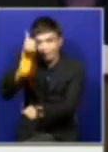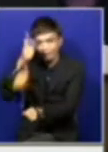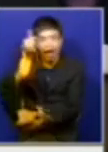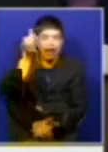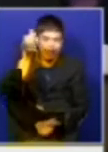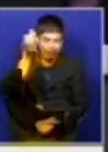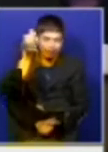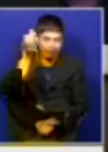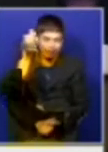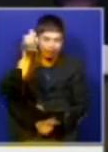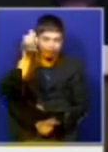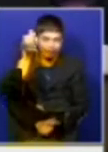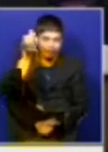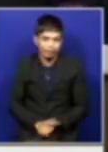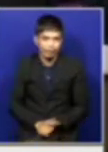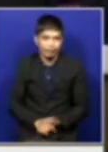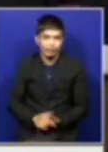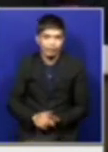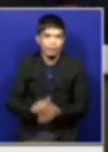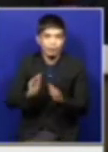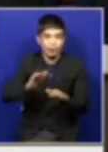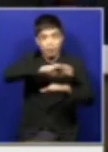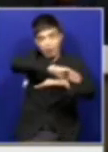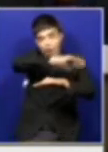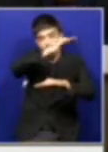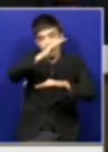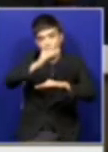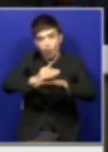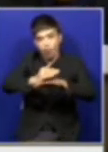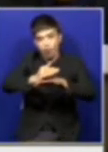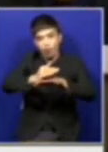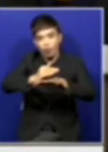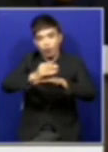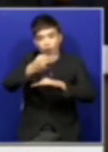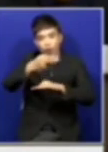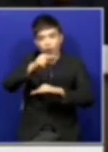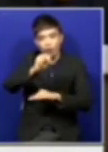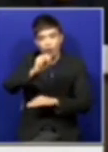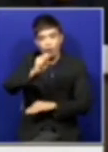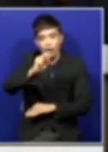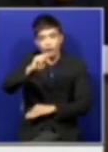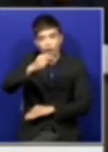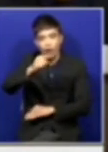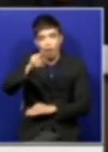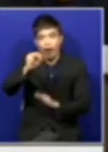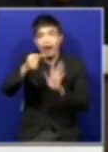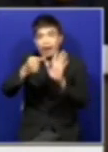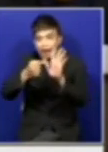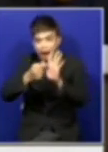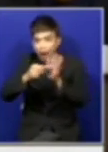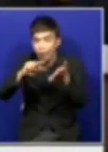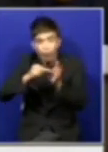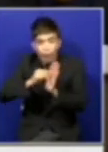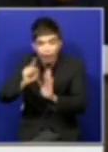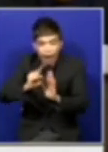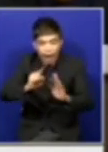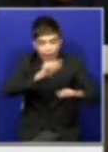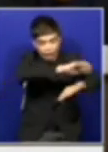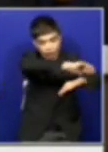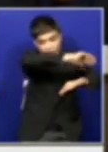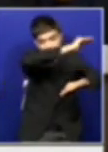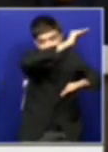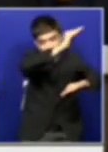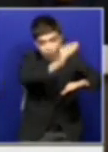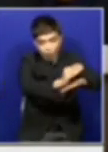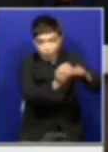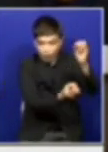น้องโคกน้องนาโคกน้องนาก็แปลว่าส่วนหนึ่งทำเป็นโคกปลูกปลาแล้วก็ขุดเ